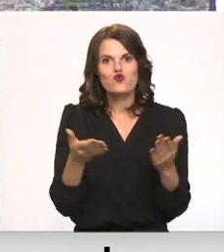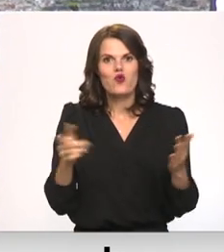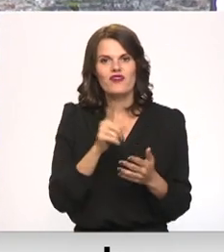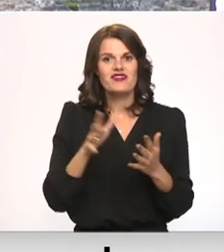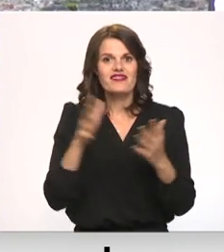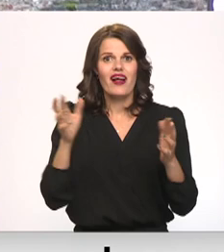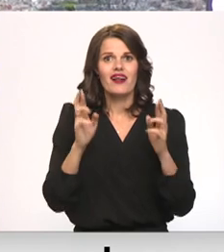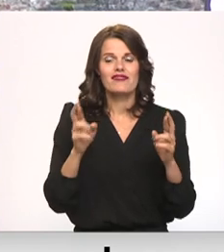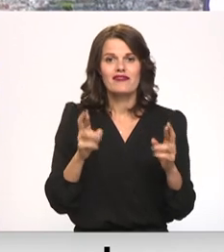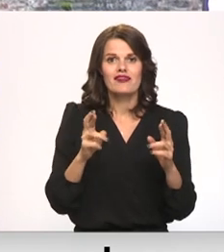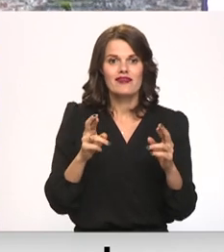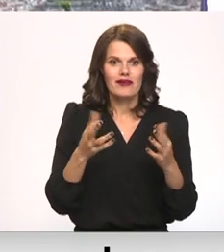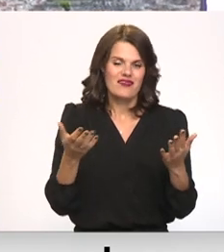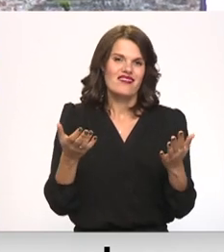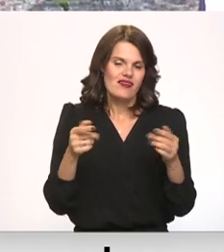vislielākās cerības, tās,